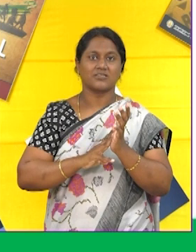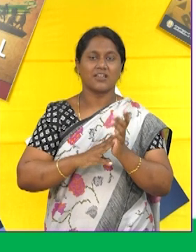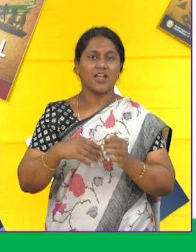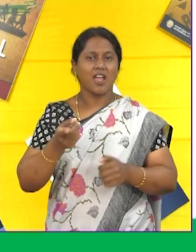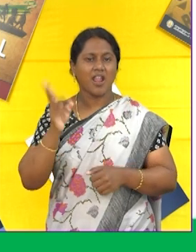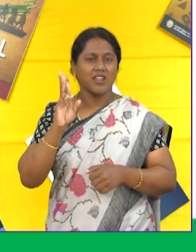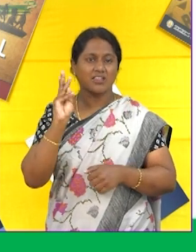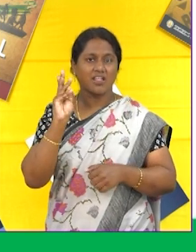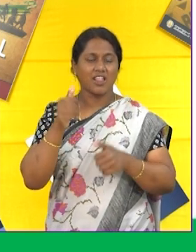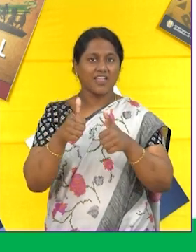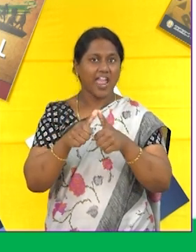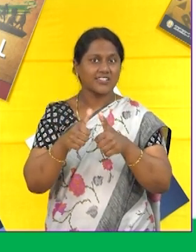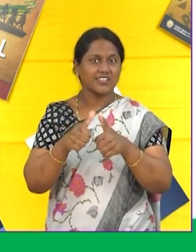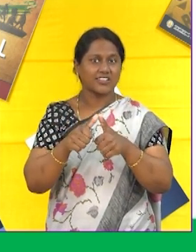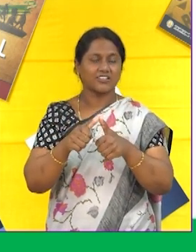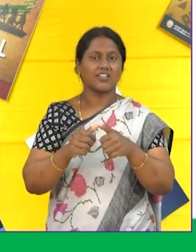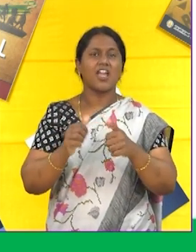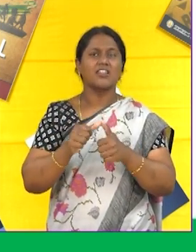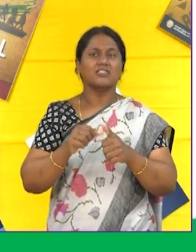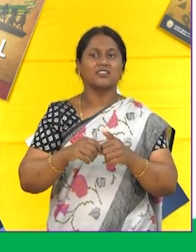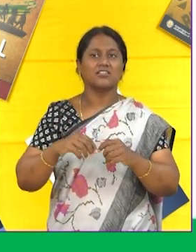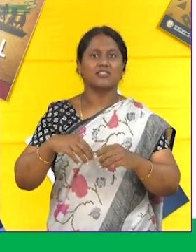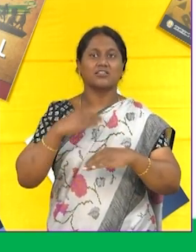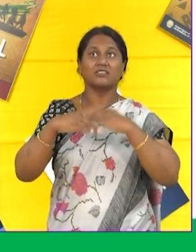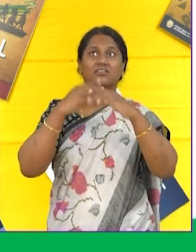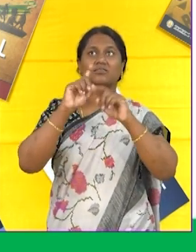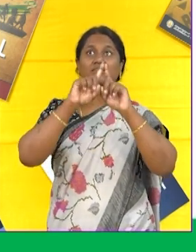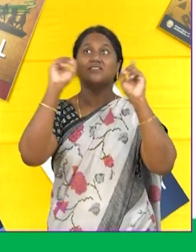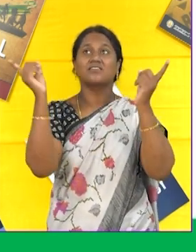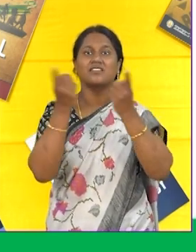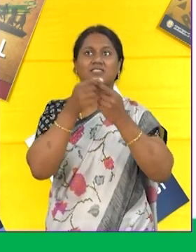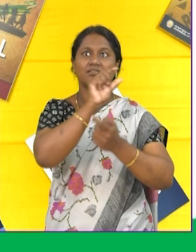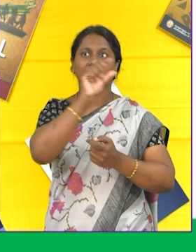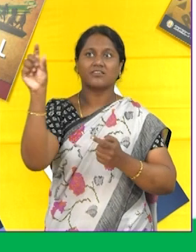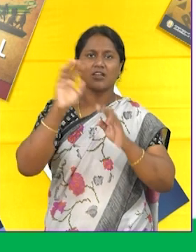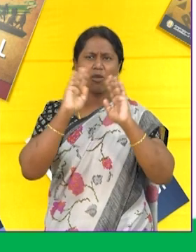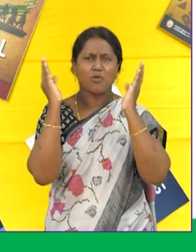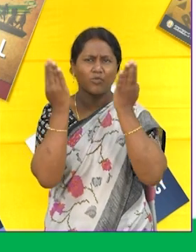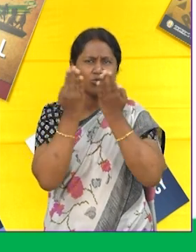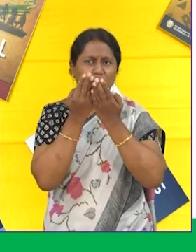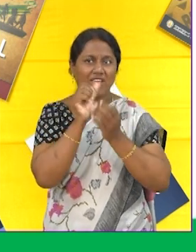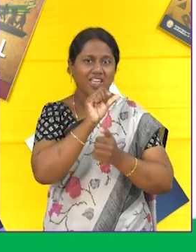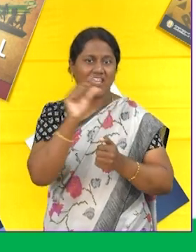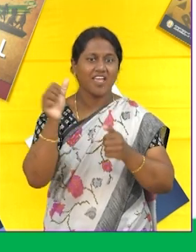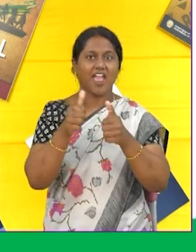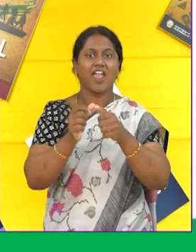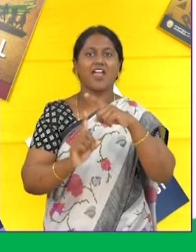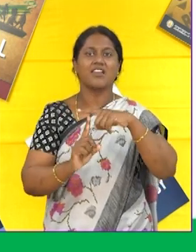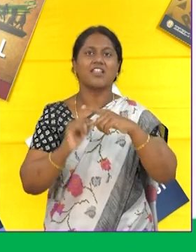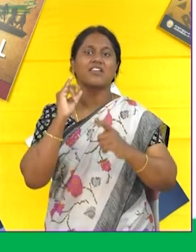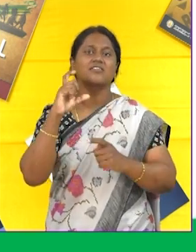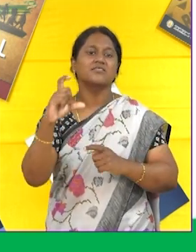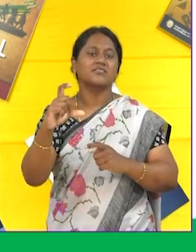attic. a space or room inside or partly inside the roof of a building. மேல்மாடி அறையை தான் attic அப்படின்னு நம்ம